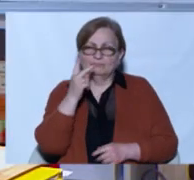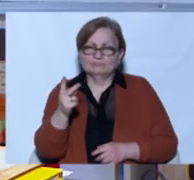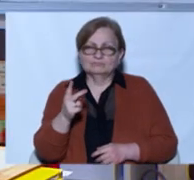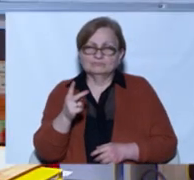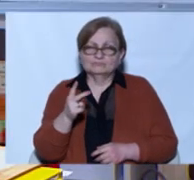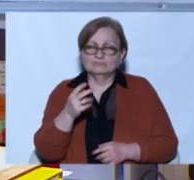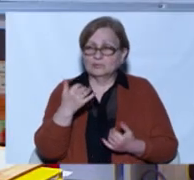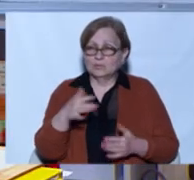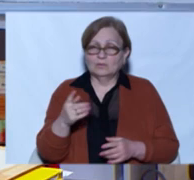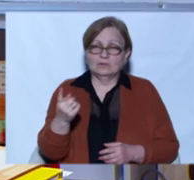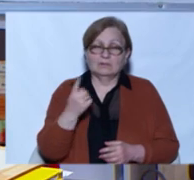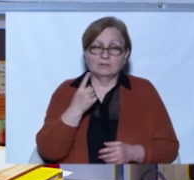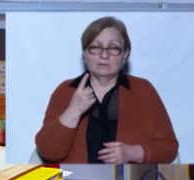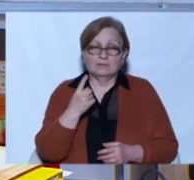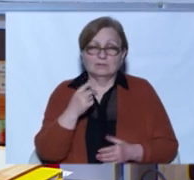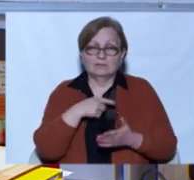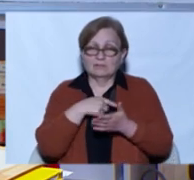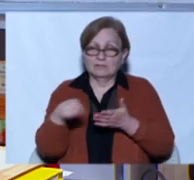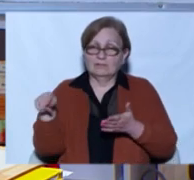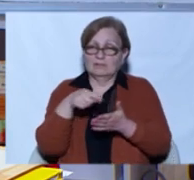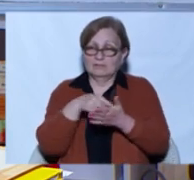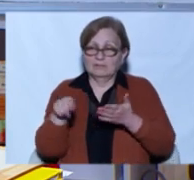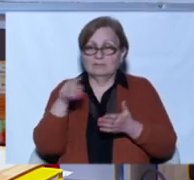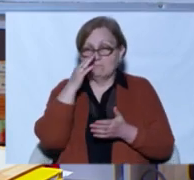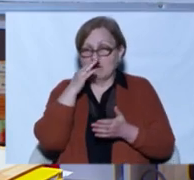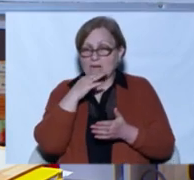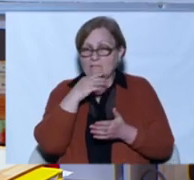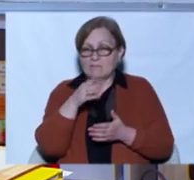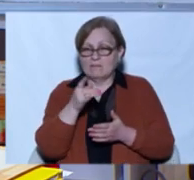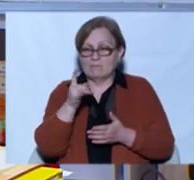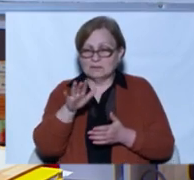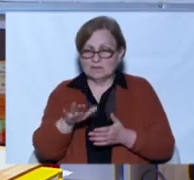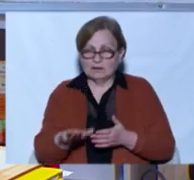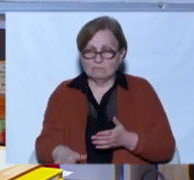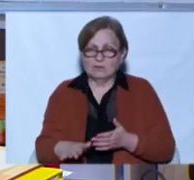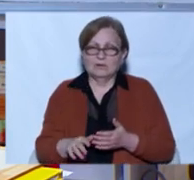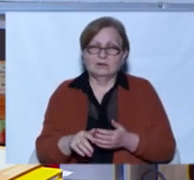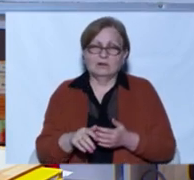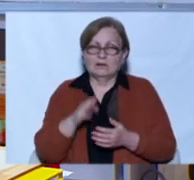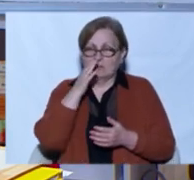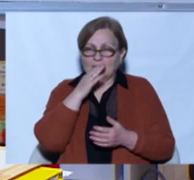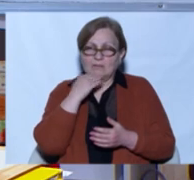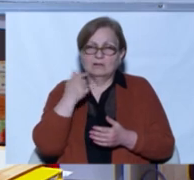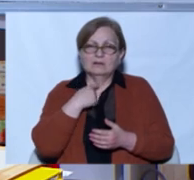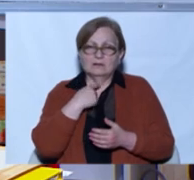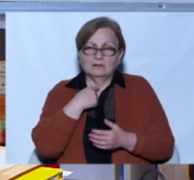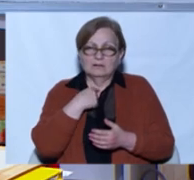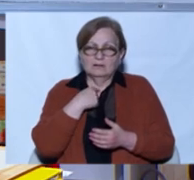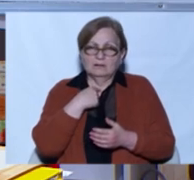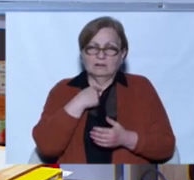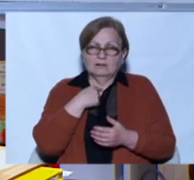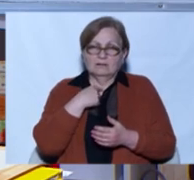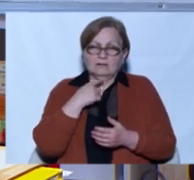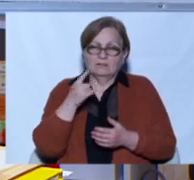პერსონაჟები შემოგხვდნენ, მე შემიძლია გავხაზო მამა, პატარა ბავშვი, ბავშვის ხმა და პატარა